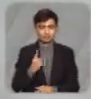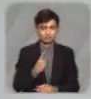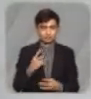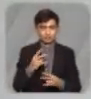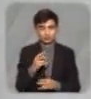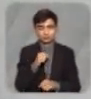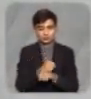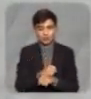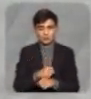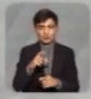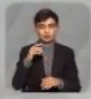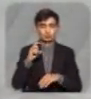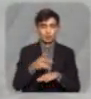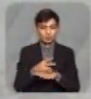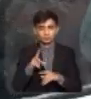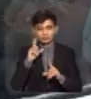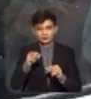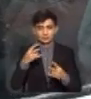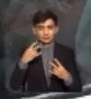особенно ночных поездок.